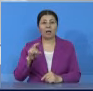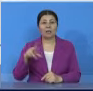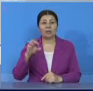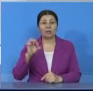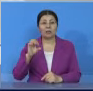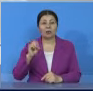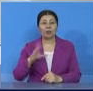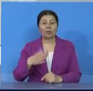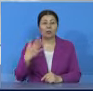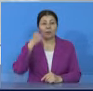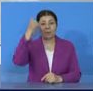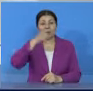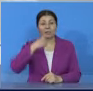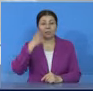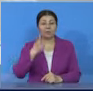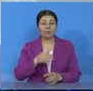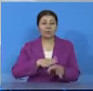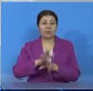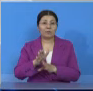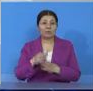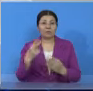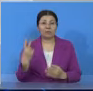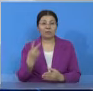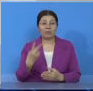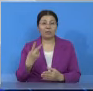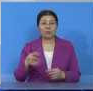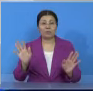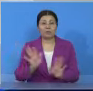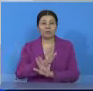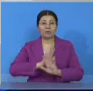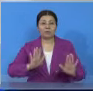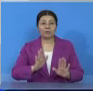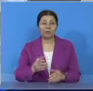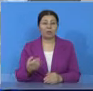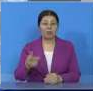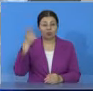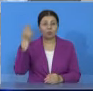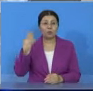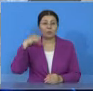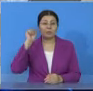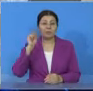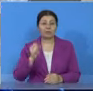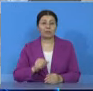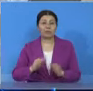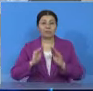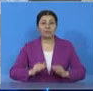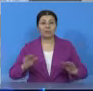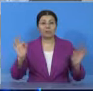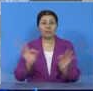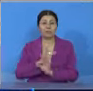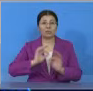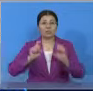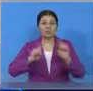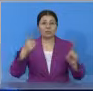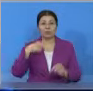5 лет. Я буду исполнять 2 свои пьесы, и я рассчитываю на победу. Отметим, детская музыкальная школа номер